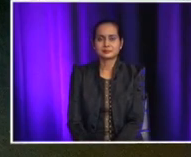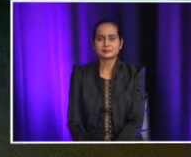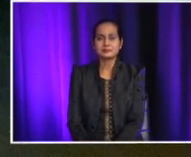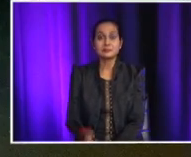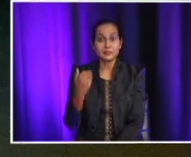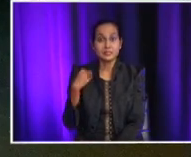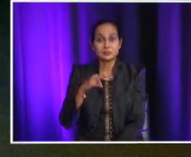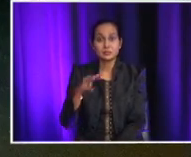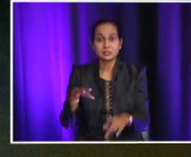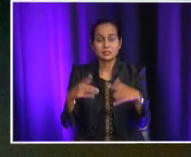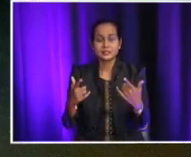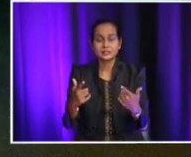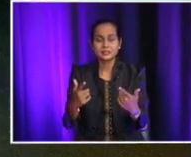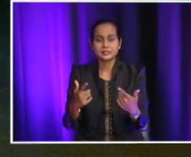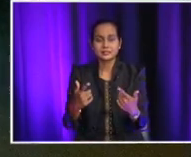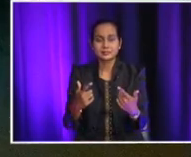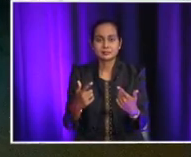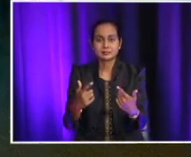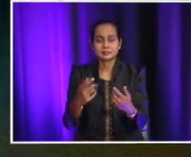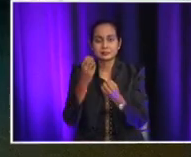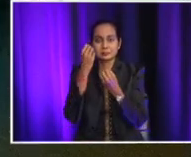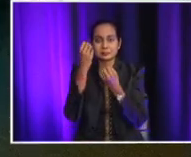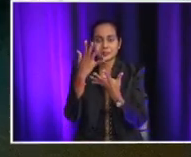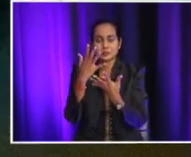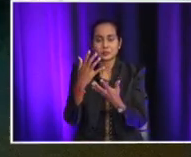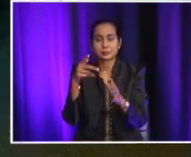untuk memberikan pandangan tersebut